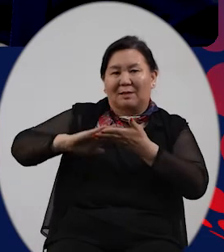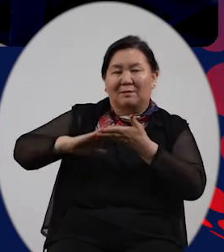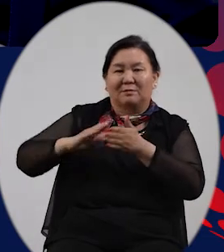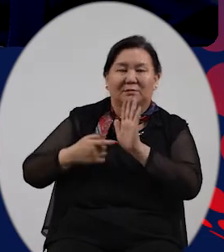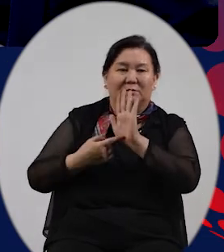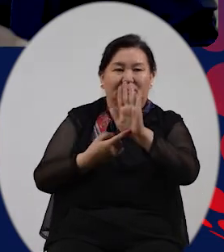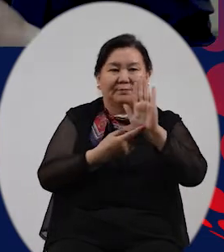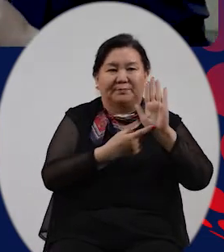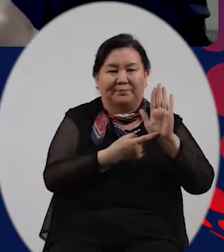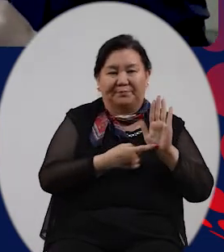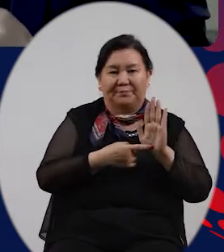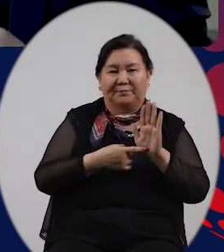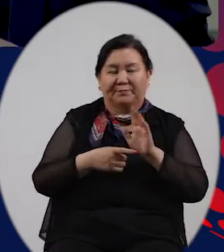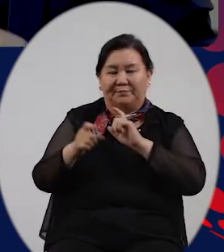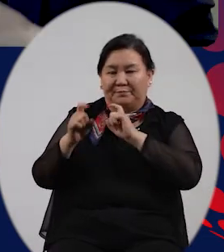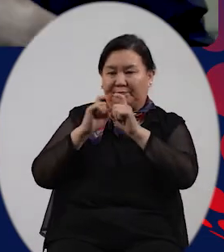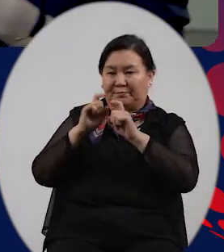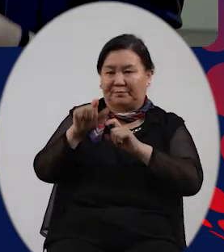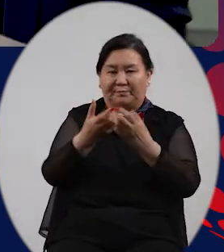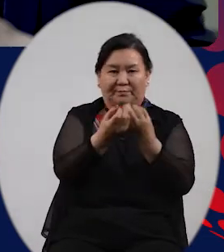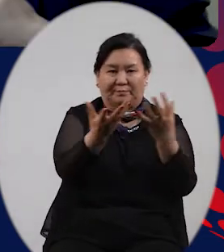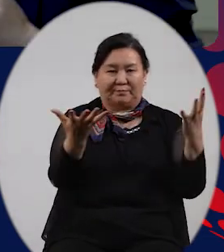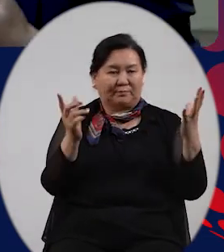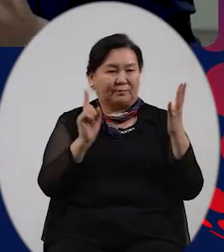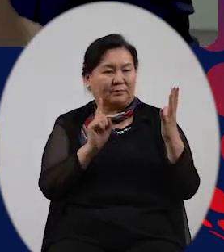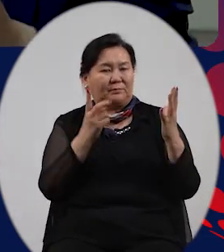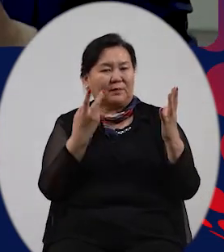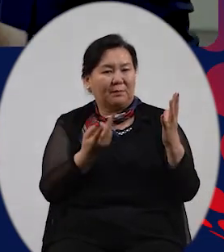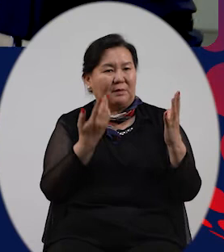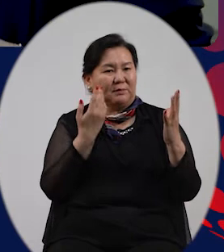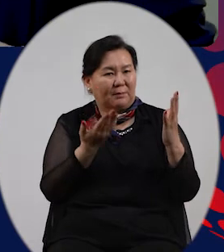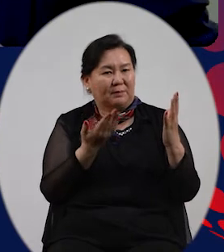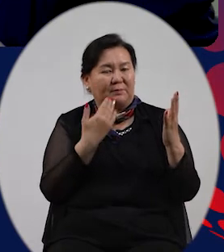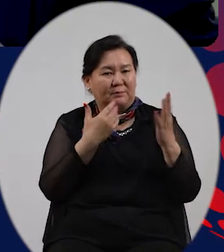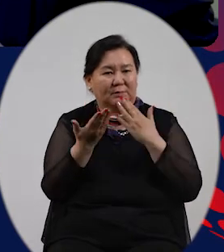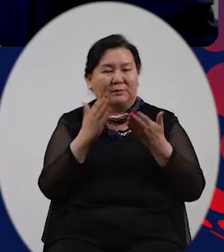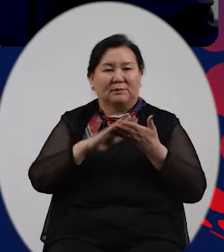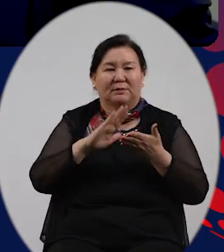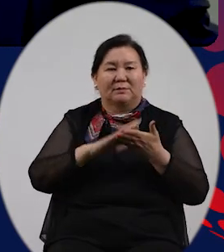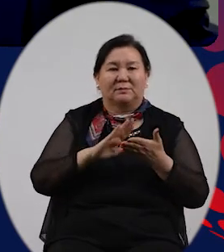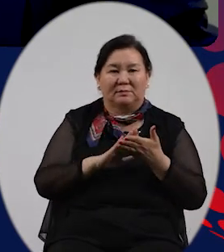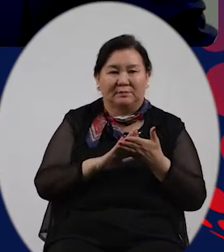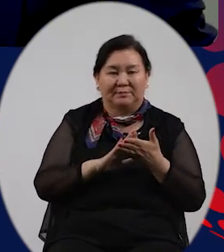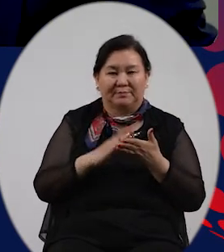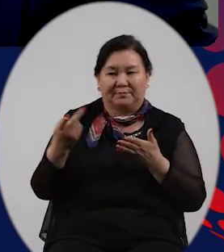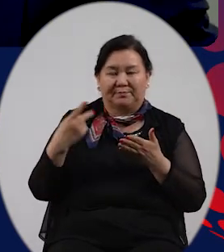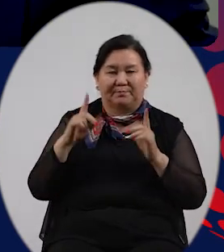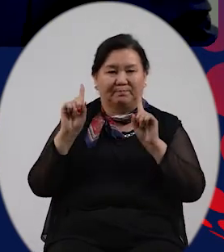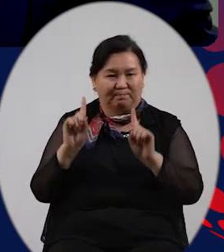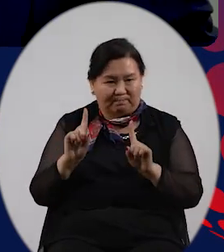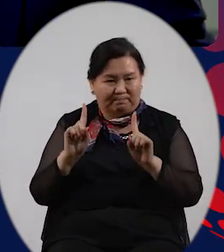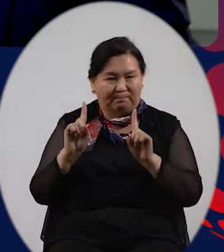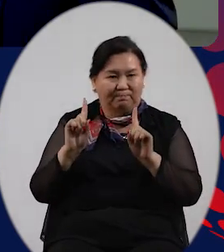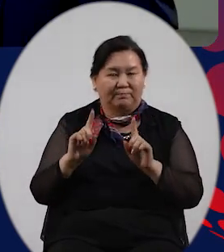гэсэн юм байж байна. Тэгэхээр өөрөөр хэлэх юм бол бид нар гэрээгээ хараад баталгаажуулаад окей болсон гэсэн энэ нөхцөлд бол харилцагч талуудтай энийгээ